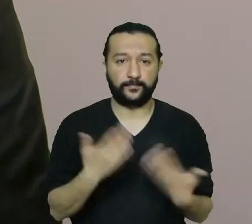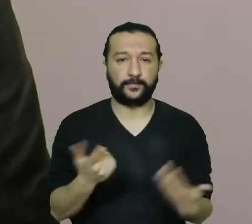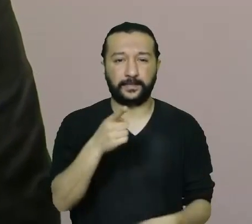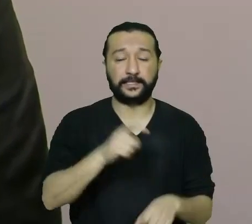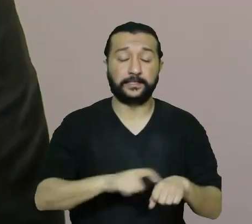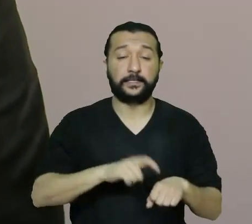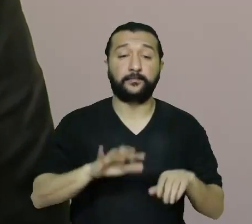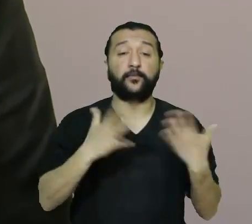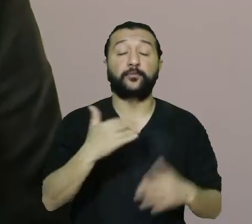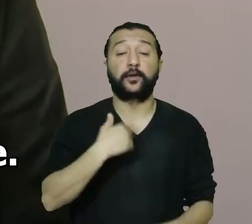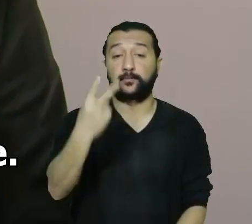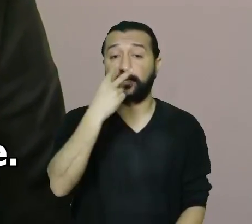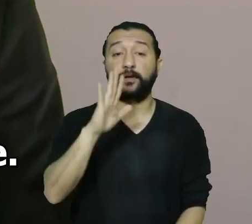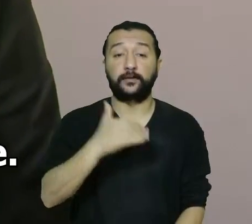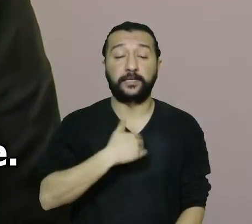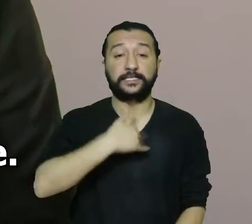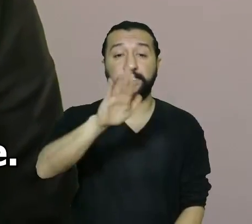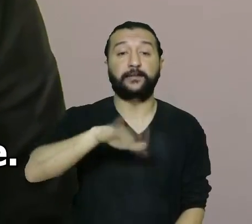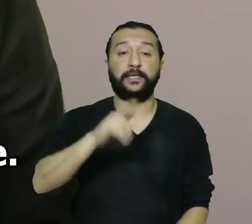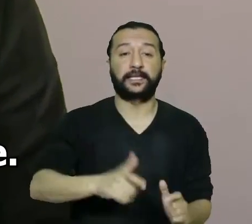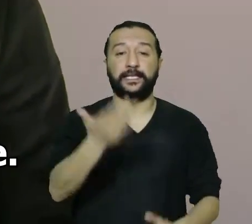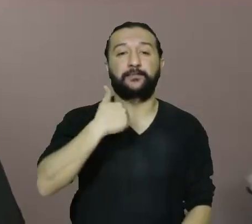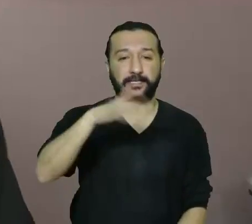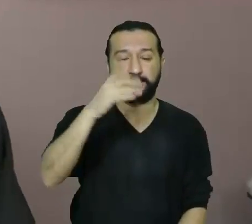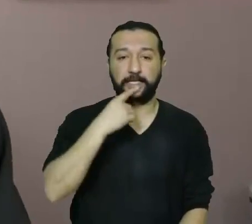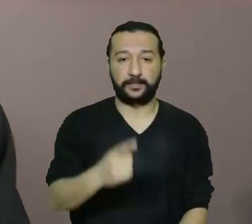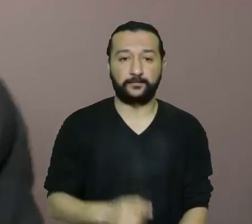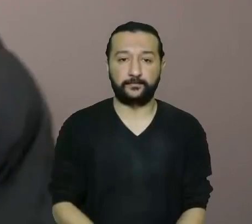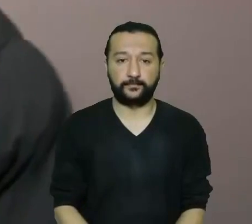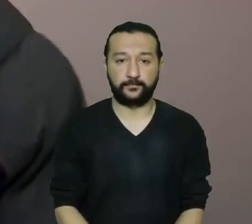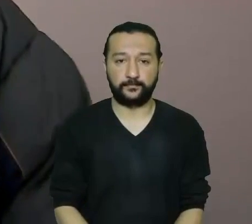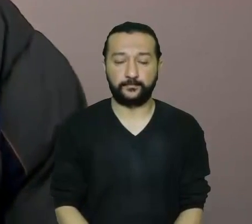Sinirimi bozma benim. Bakma bana öyle. Ben çağırmadan da gelme. Çık dışarı.